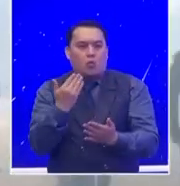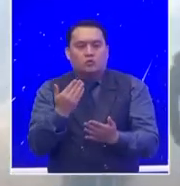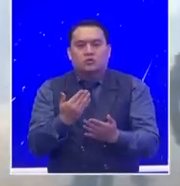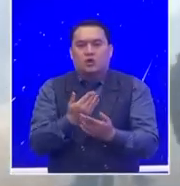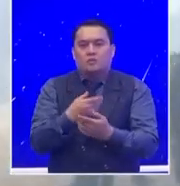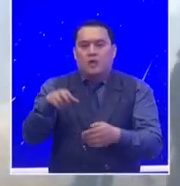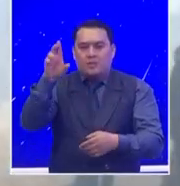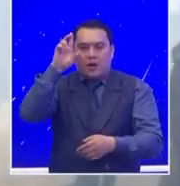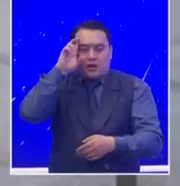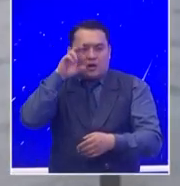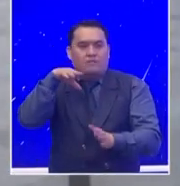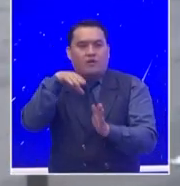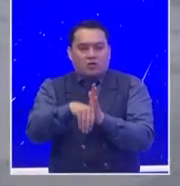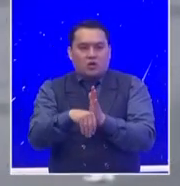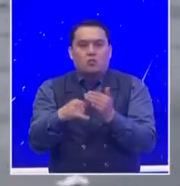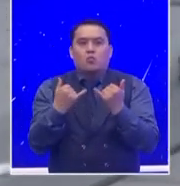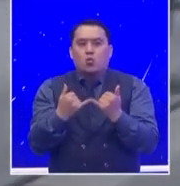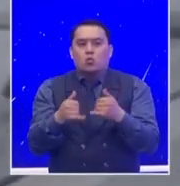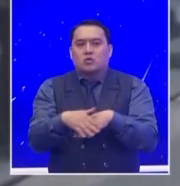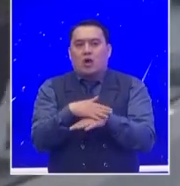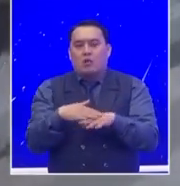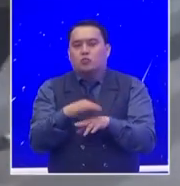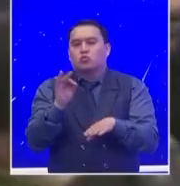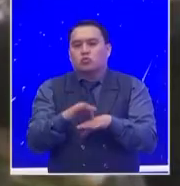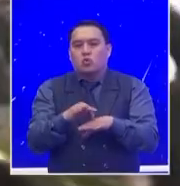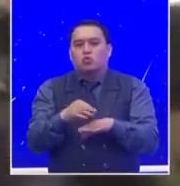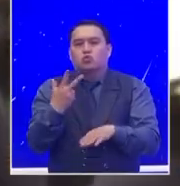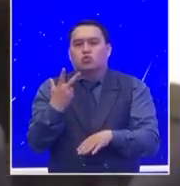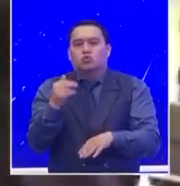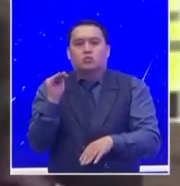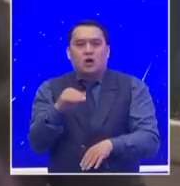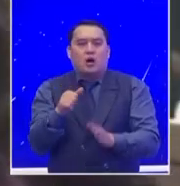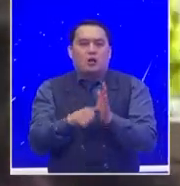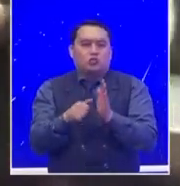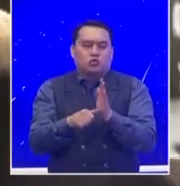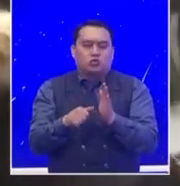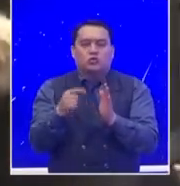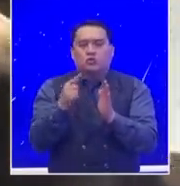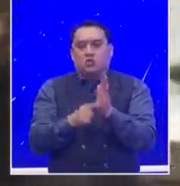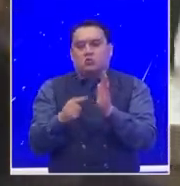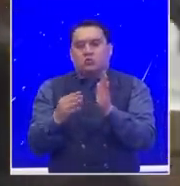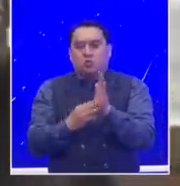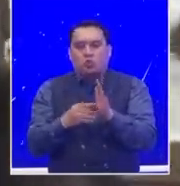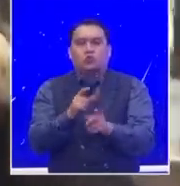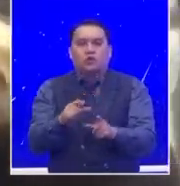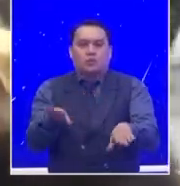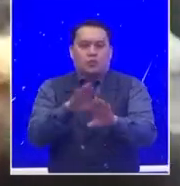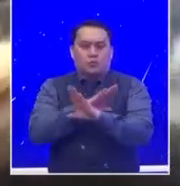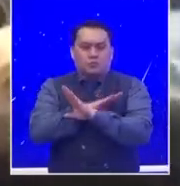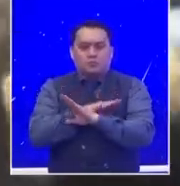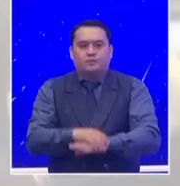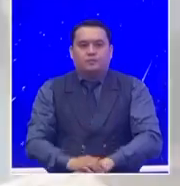жайлаған мемлекеттердің қатарында. Бүгінде елде бұл дертті 3661 адам жұқтырып, 79 адам көз жұмған.